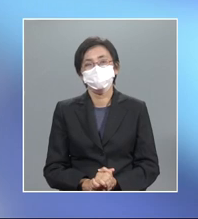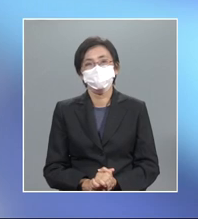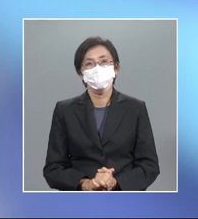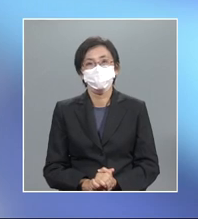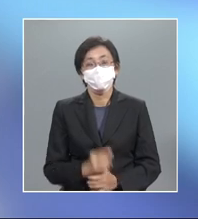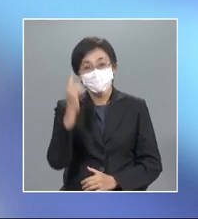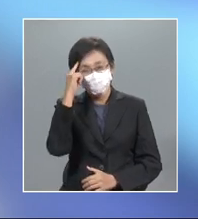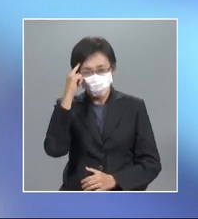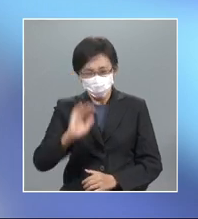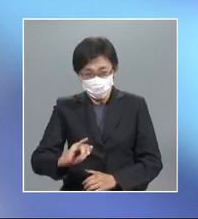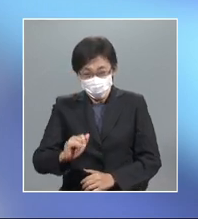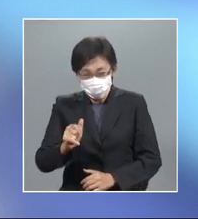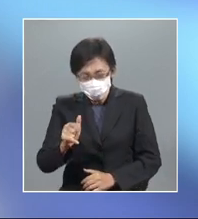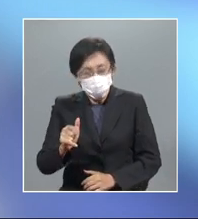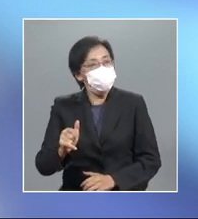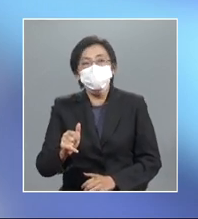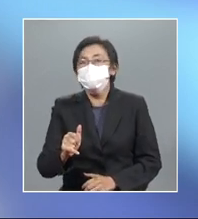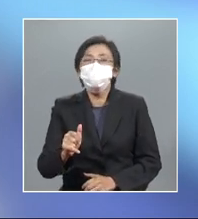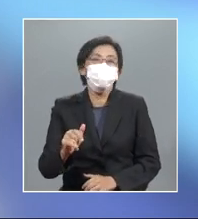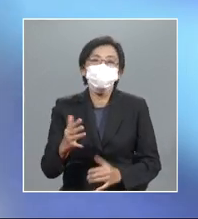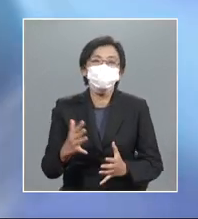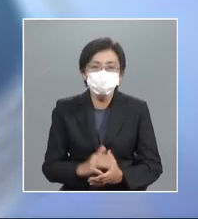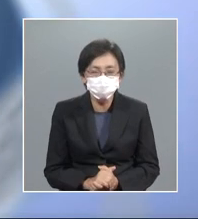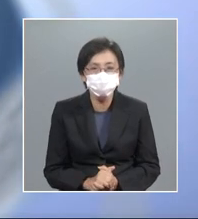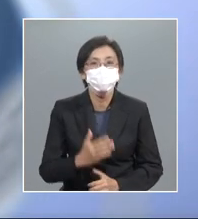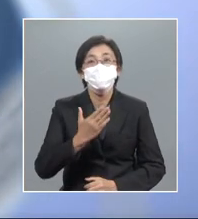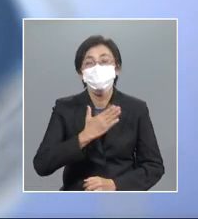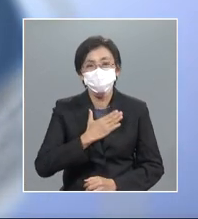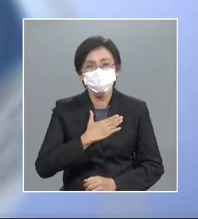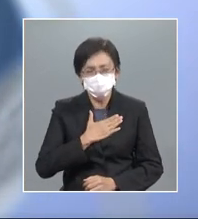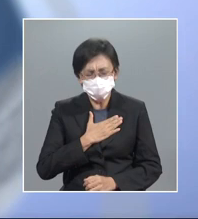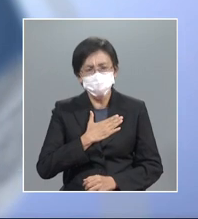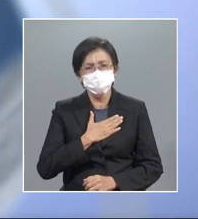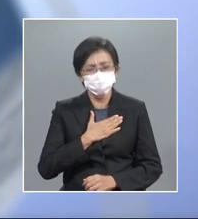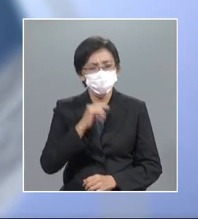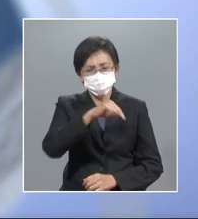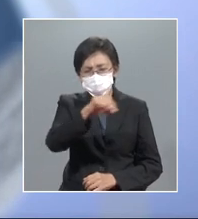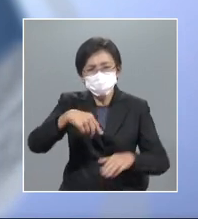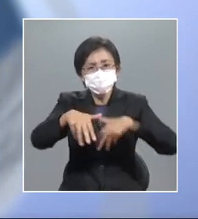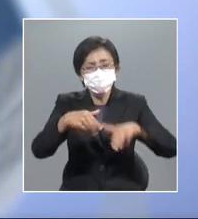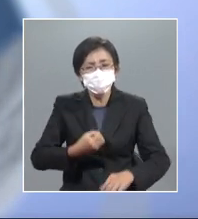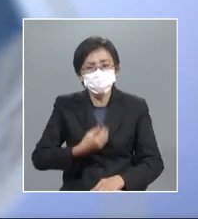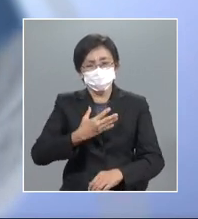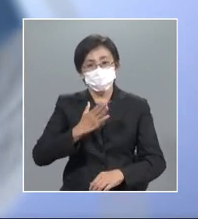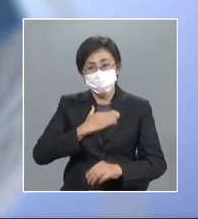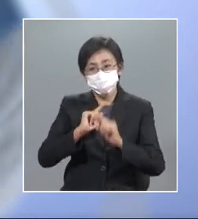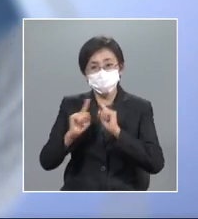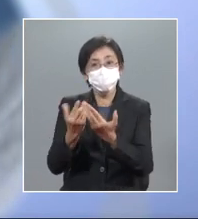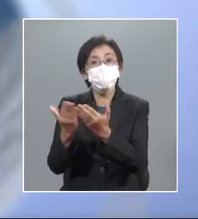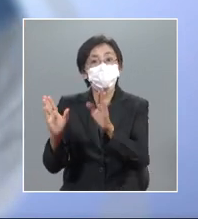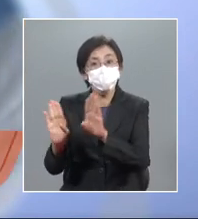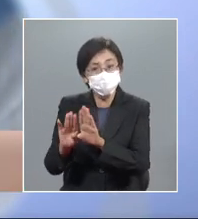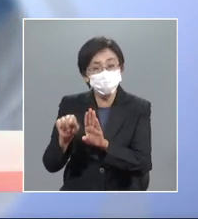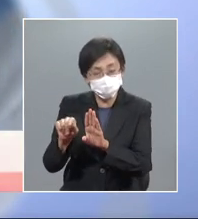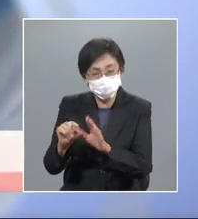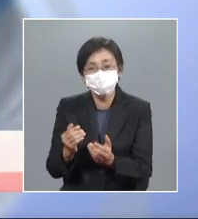ก็เป็นประเด็นที่หลายคนก็ตกใจนะครับเพราะว่าผมเองเนี่ยก็ได้มีโอกาสพูดคุยนะฮะกับทางครอบครัวของนะค่อม